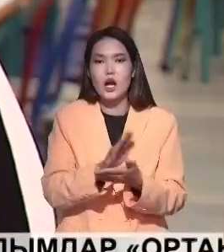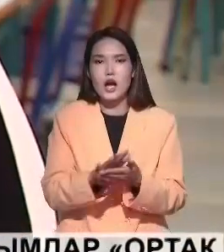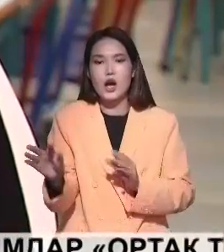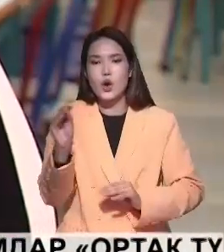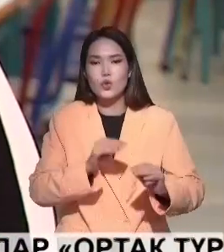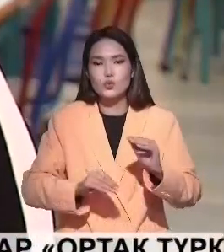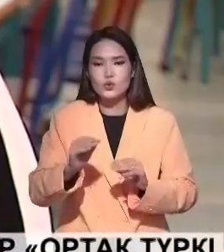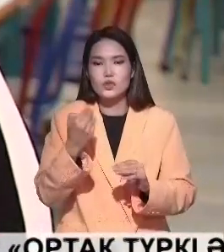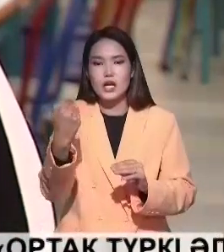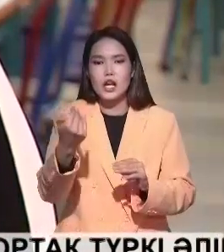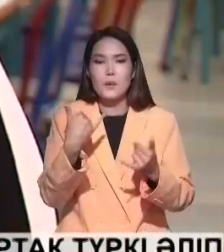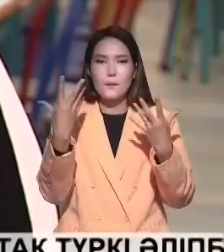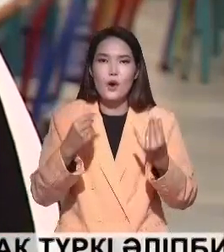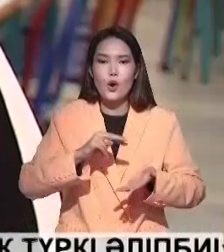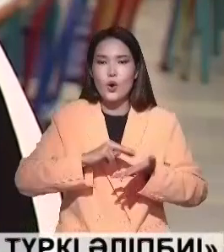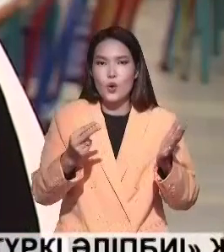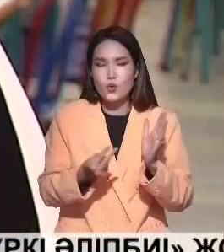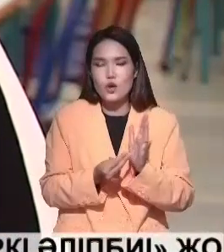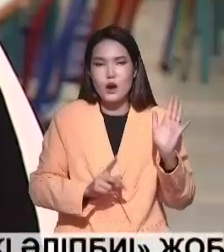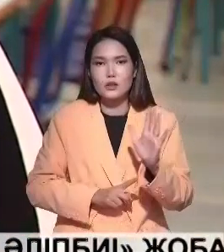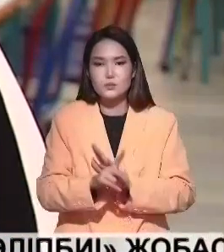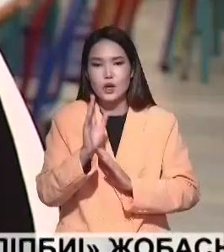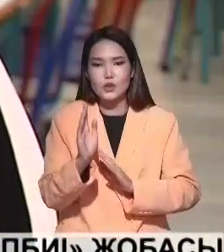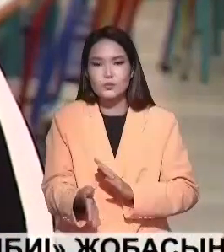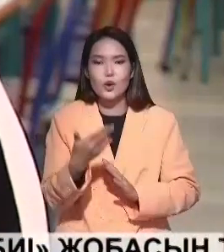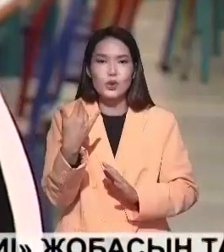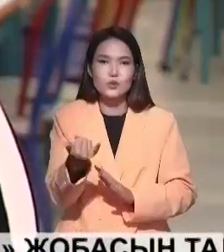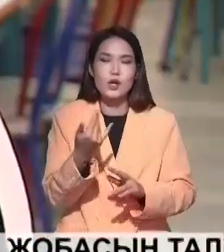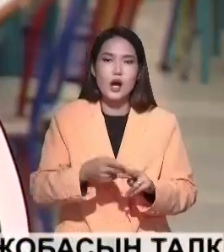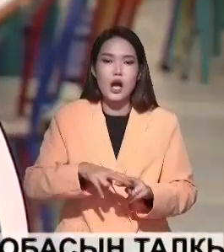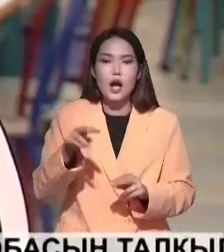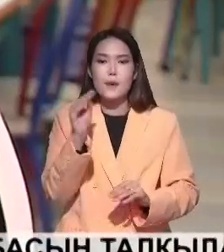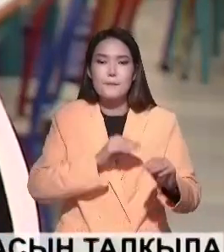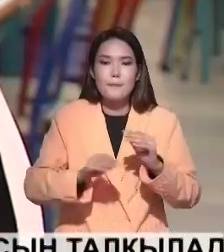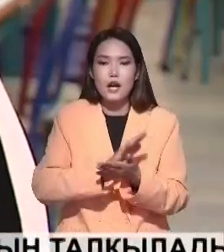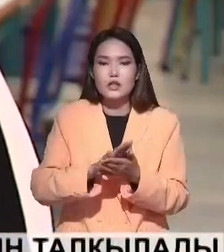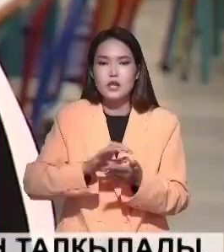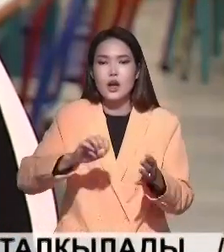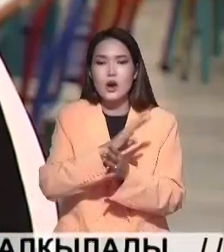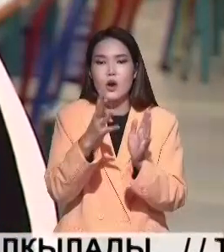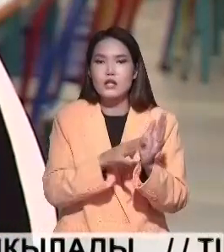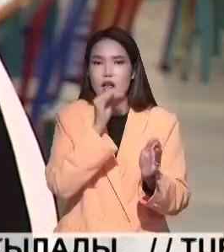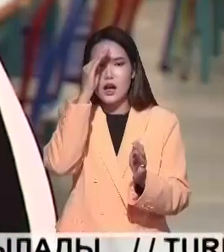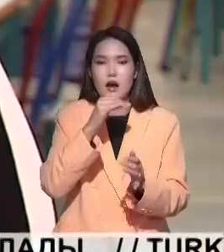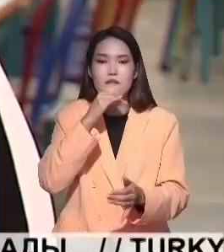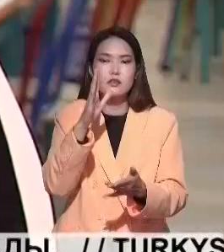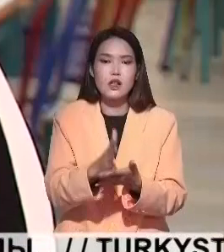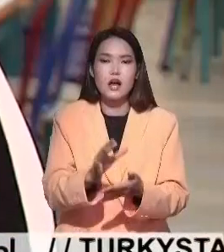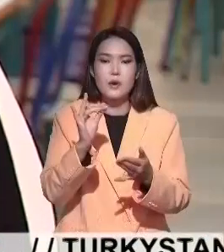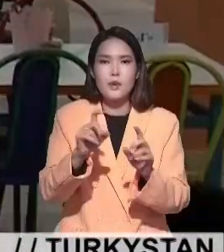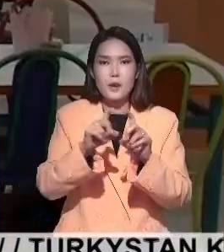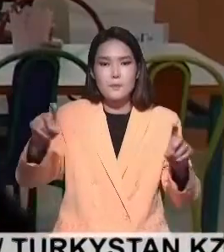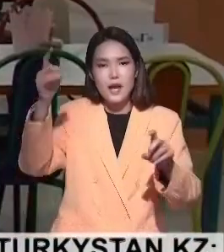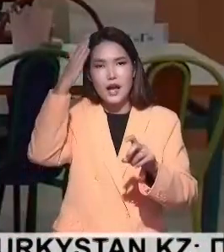бекітіліп, бүгінгі күні жоспар жасалды. Осы брокеражды комиссияның құрамында жалпы 19 ата-ана бар, және мектеп